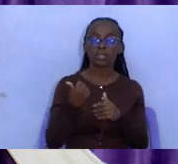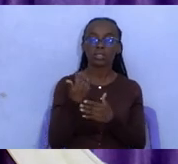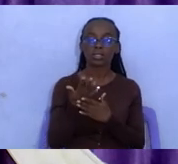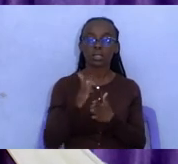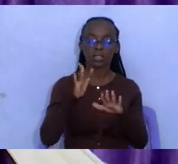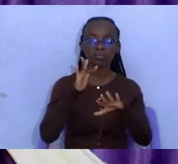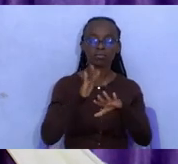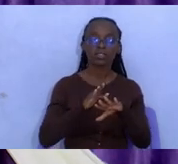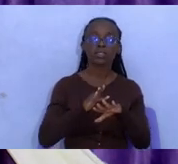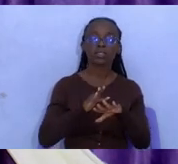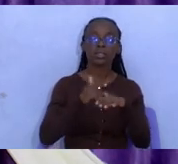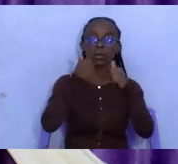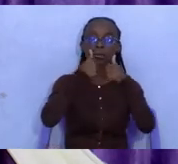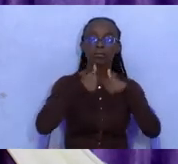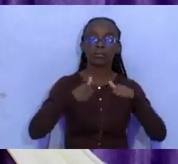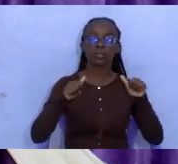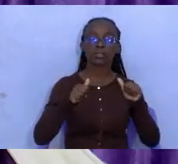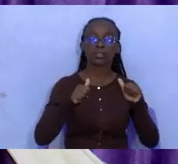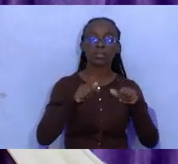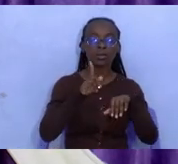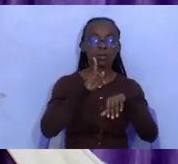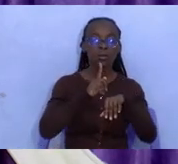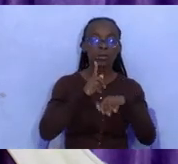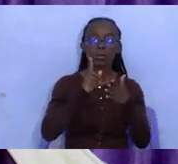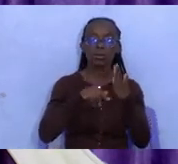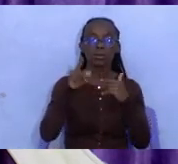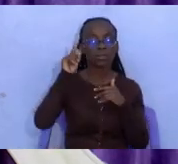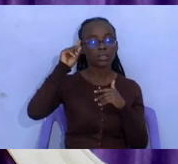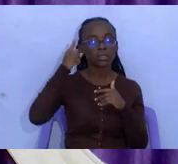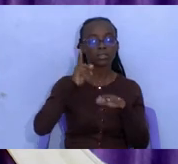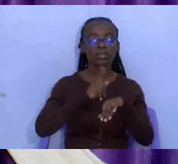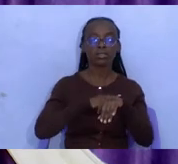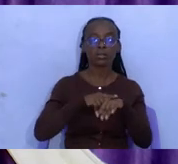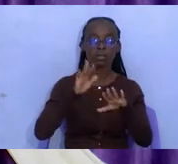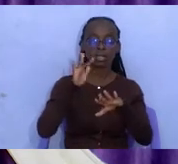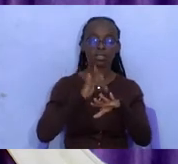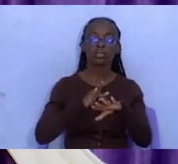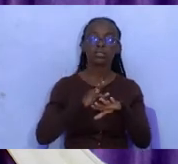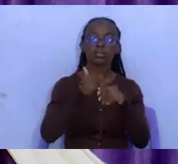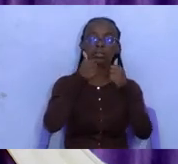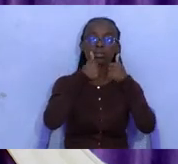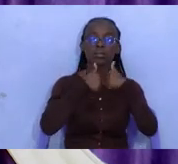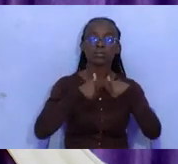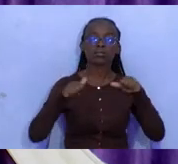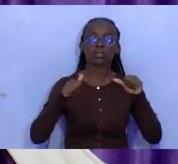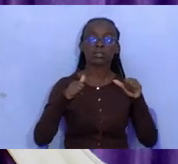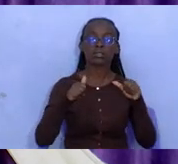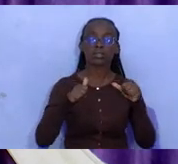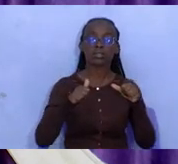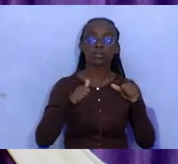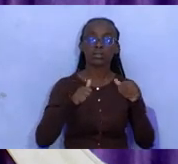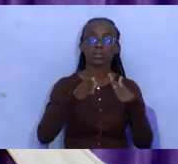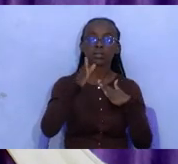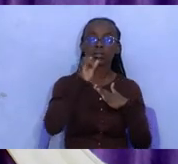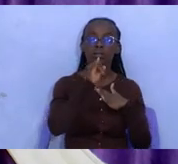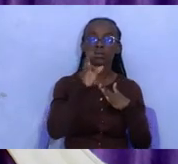ilifanikiwa. Ile kitu alifikiria kufanya, alipoweka mikono yake ilifanikiwa. Na watu wa Mungu, Mungu